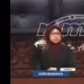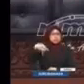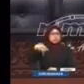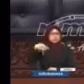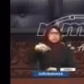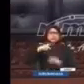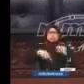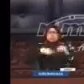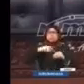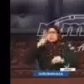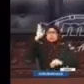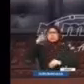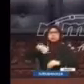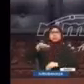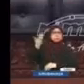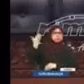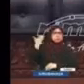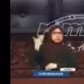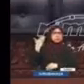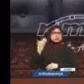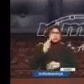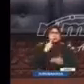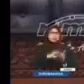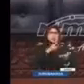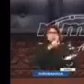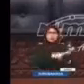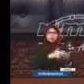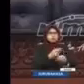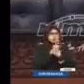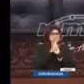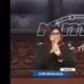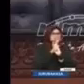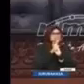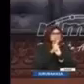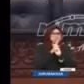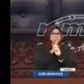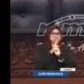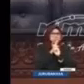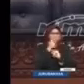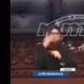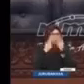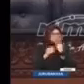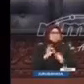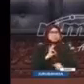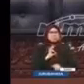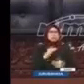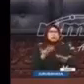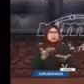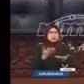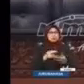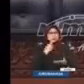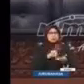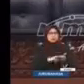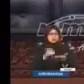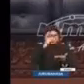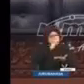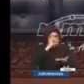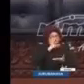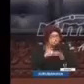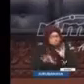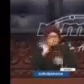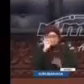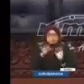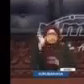berperihal sidang lepas warta yang dirahasiakan menjadi persoalan kepada saya bagaimana mungkin warta ini yang saya cari